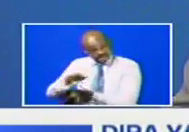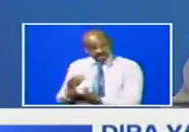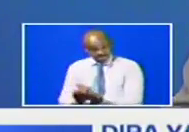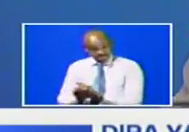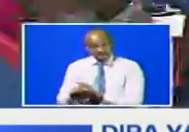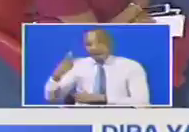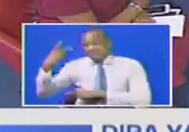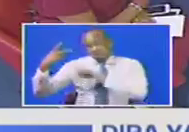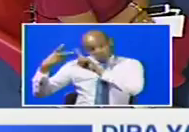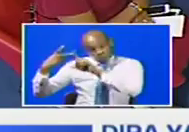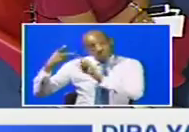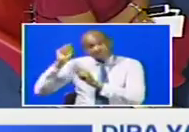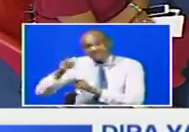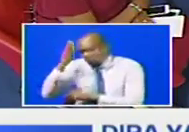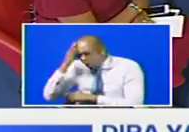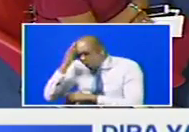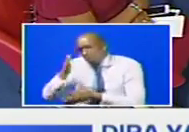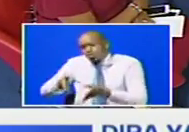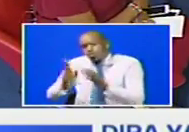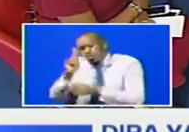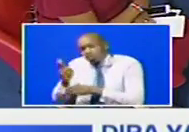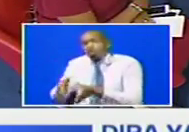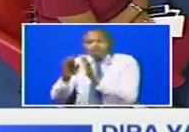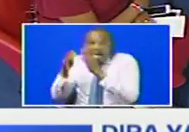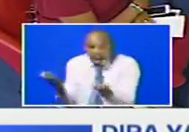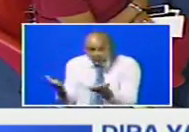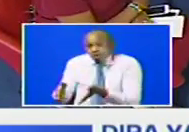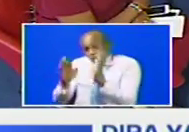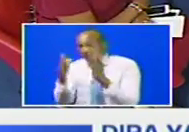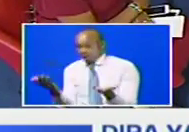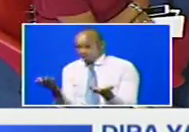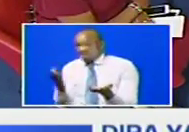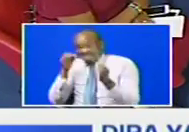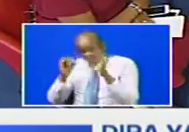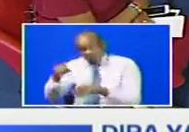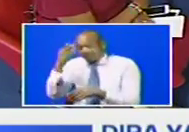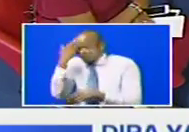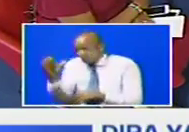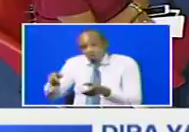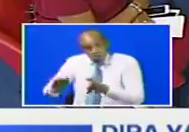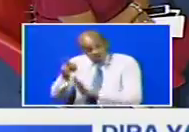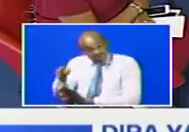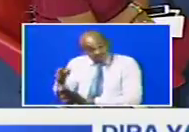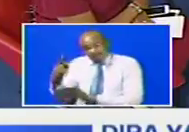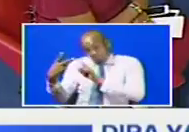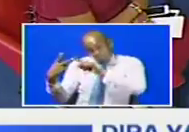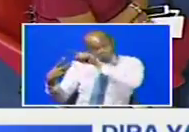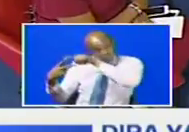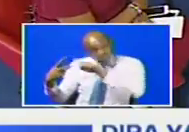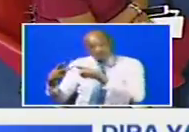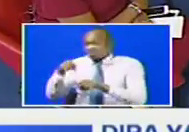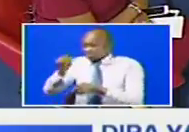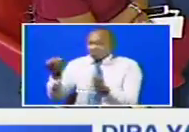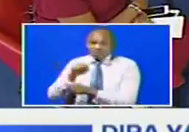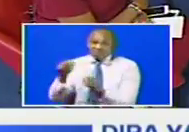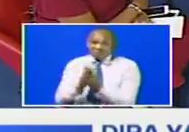pili ni kuelewa utumizi wa barabara na barabara yenyewe, kwa sababu kama utaelewa hayo mambo especially hayo mawili ambayo nimesema, basi utaweza kuendesha